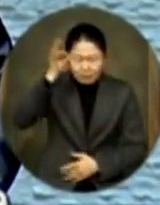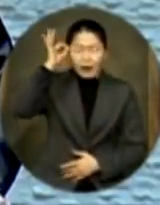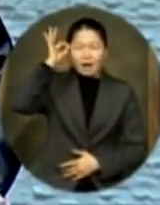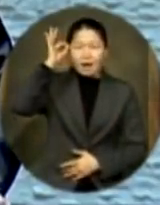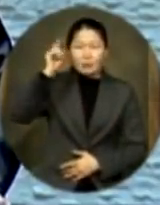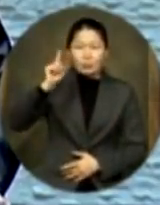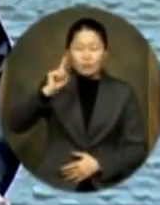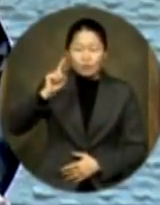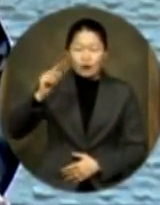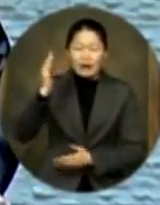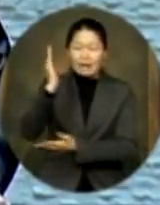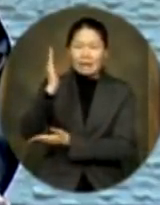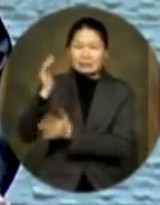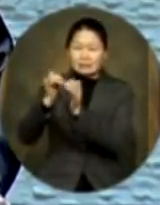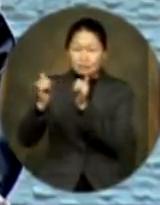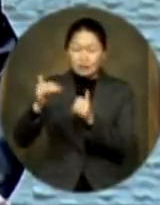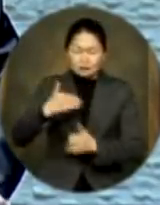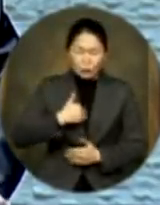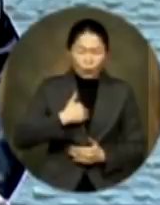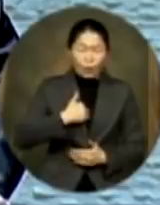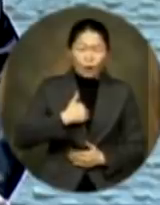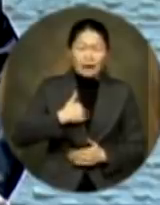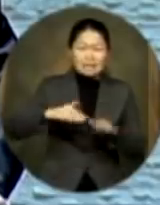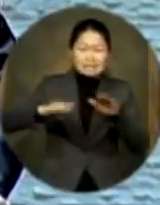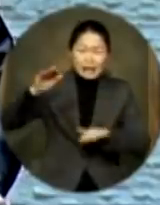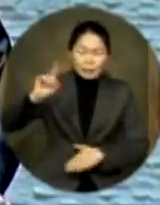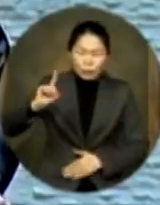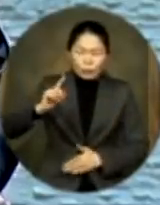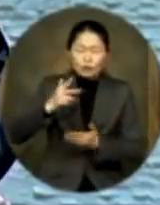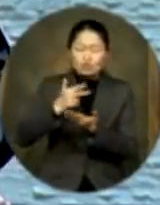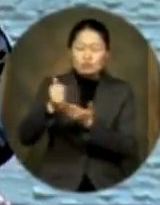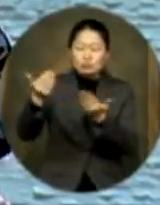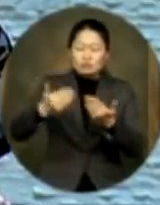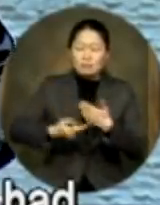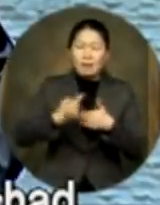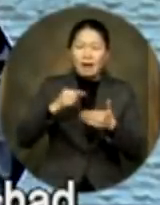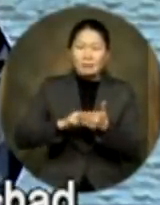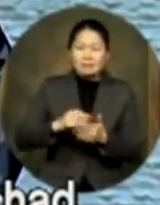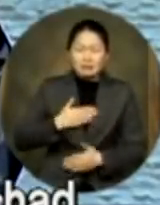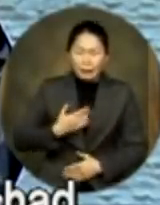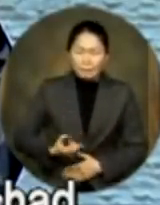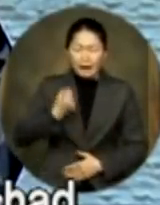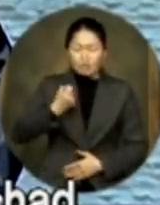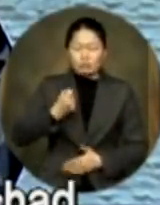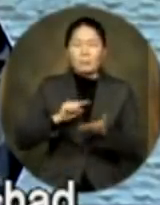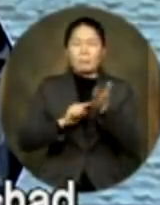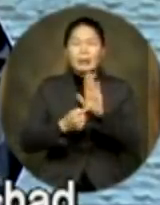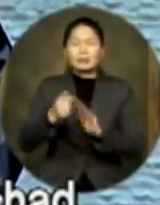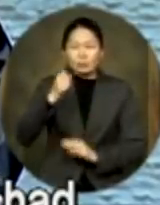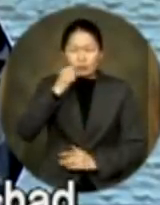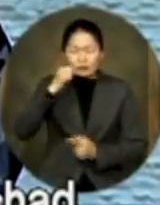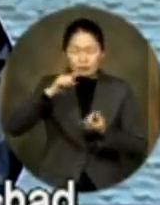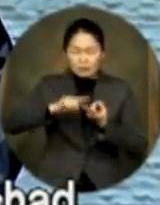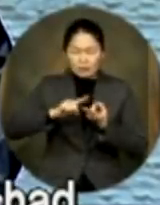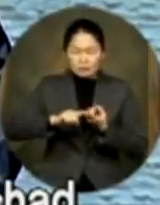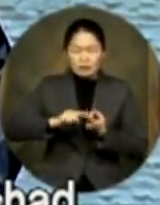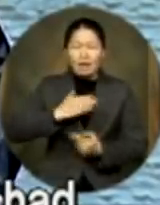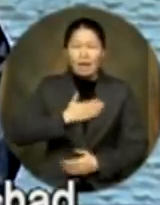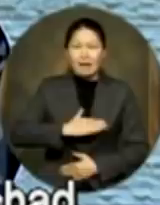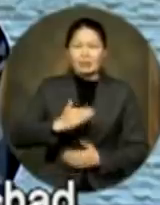근본적인 차이점은 제가 주님 주시는 마음에 즉각적으로 반응하지 못하는 것임을 알게